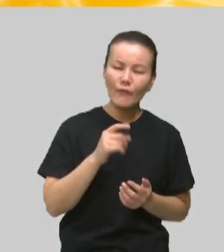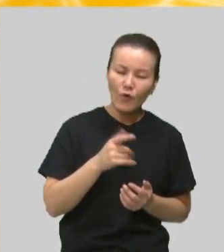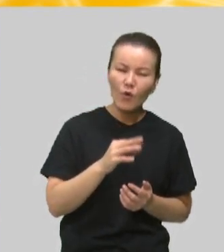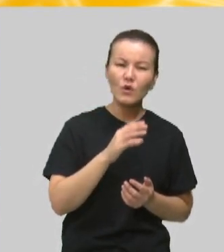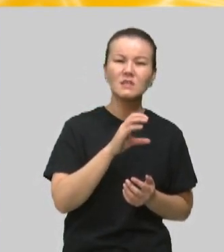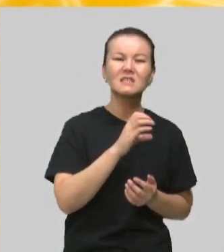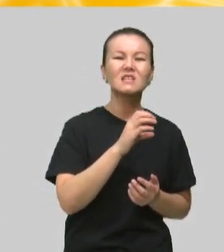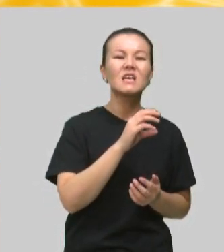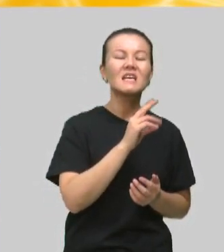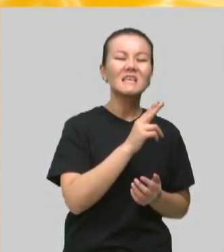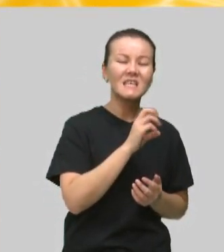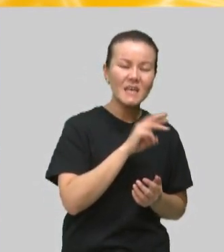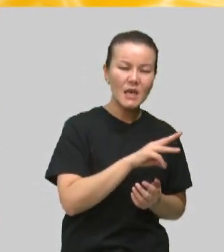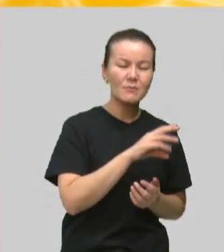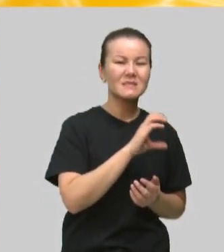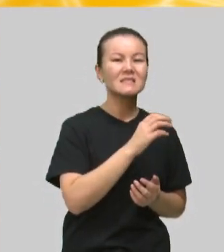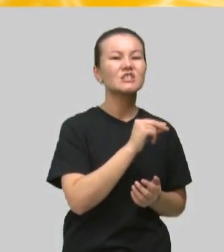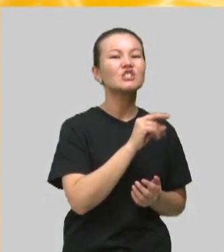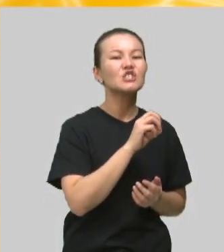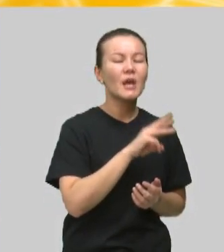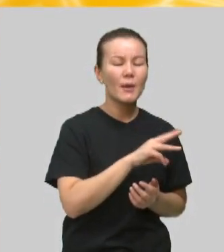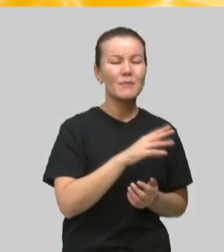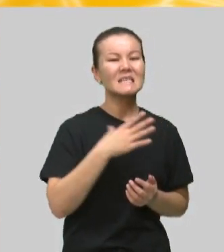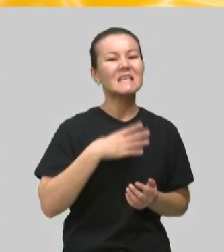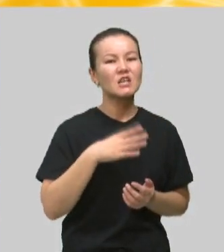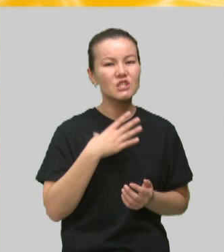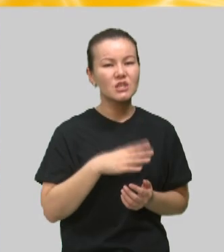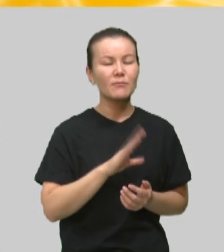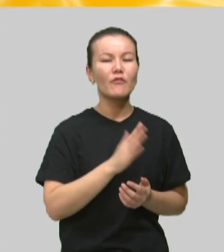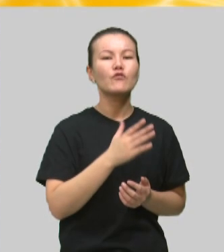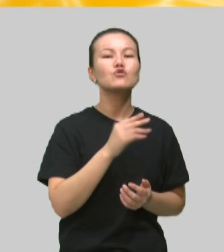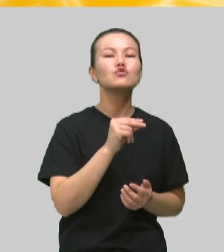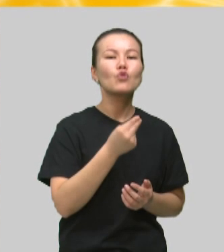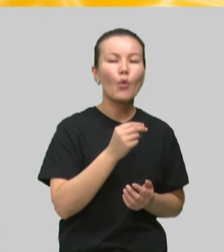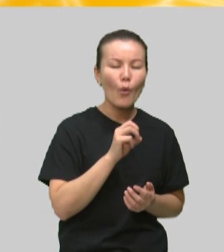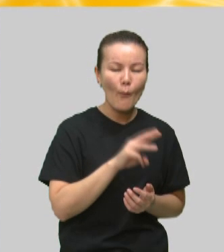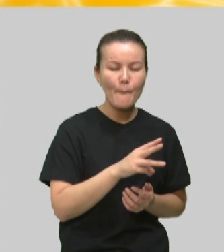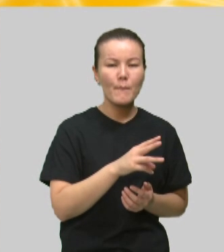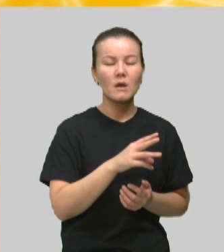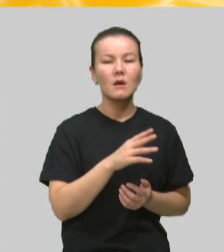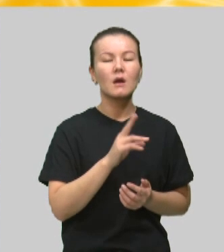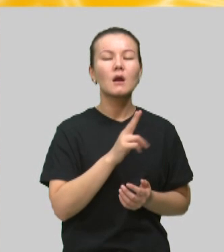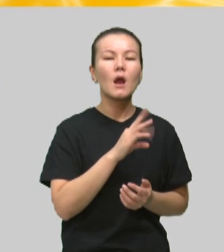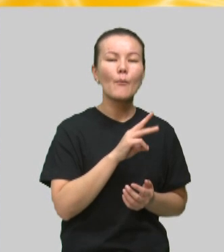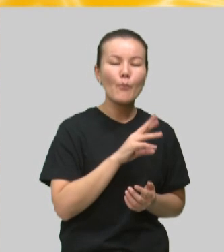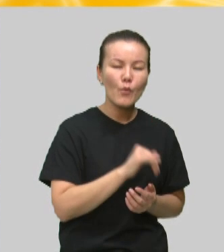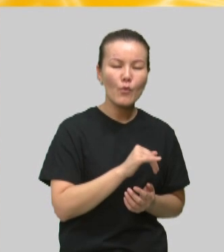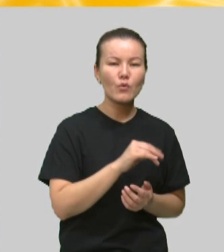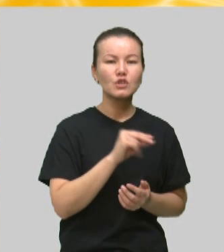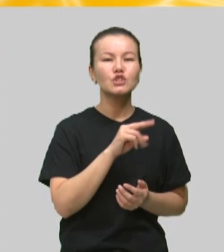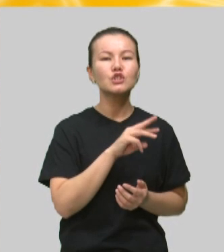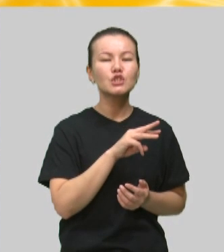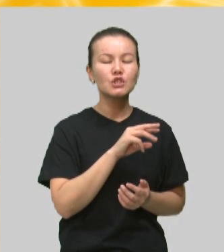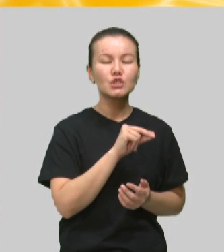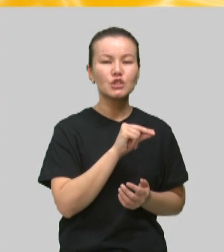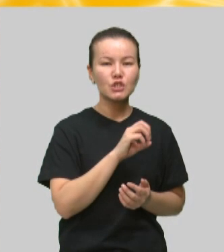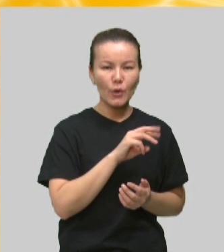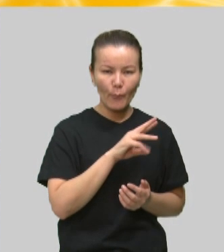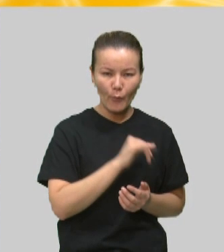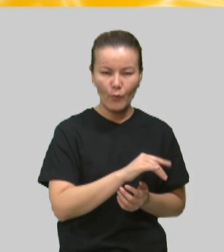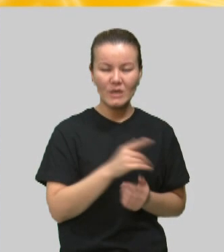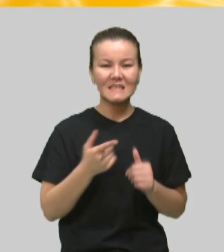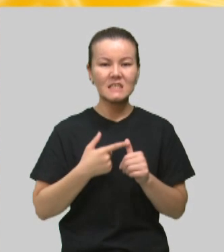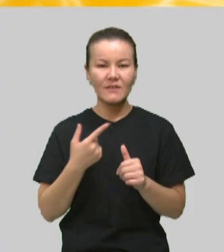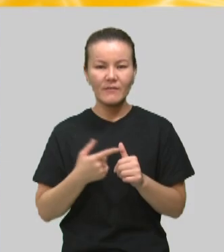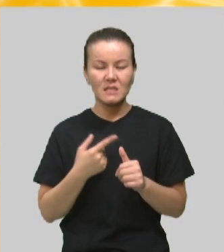чем, зачем, в чем, кому, чему,